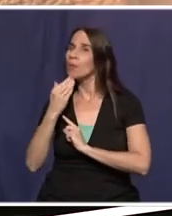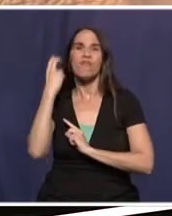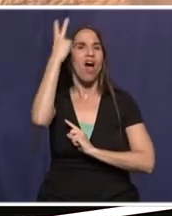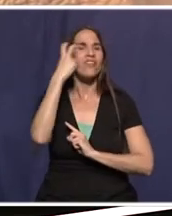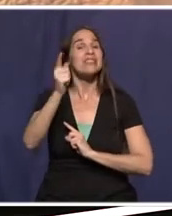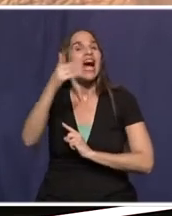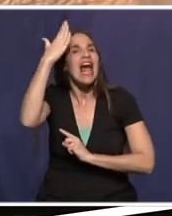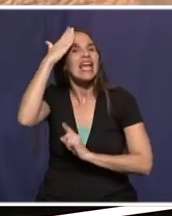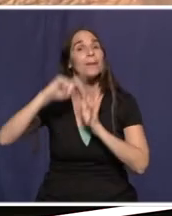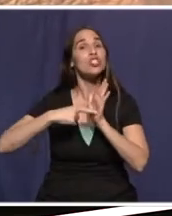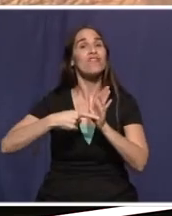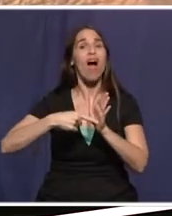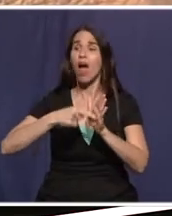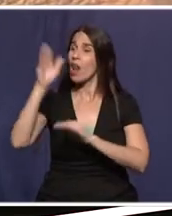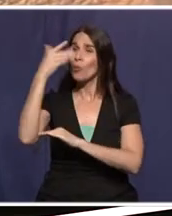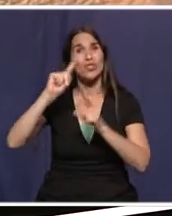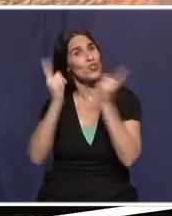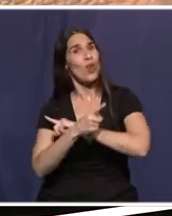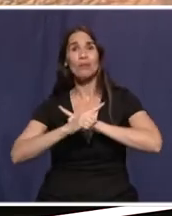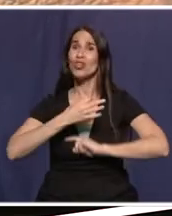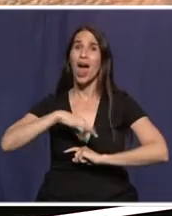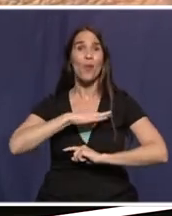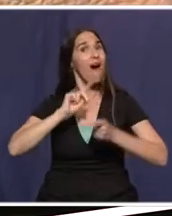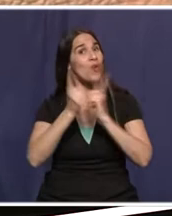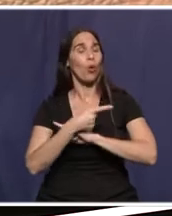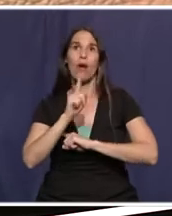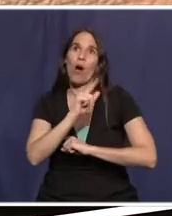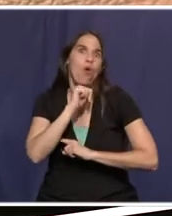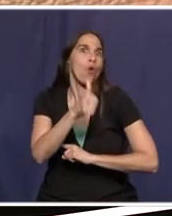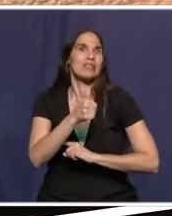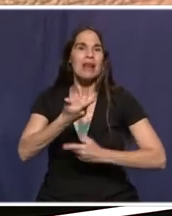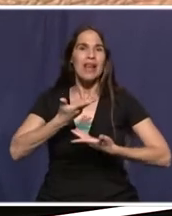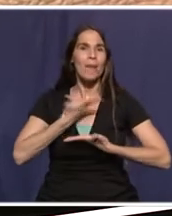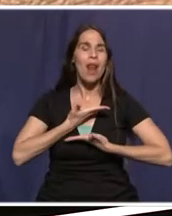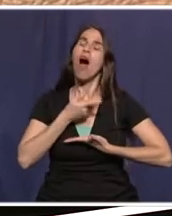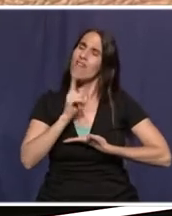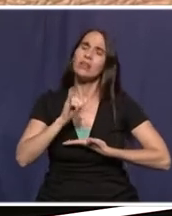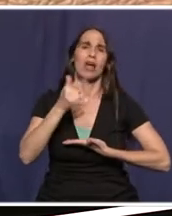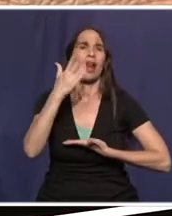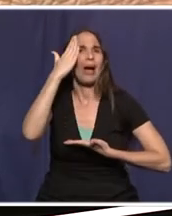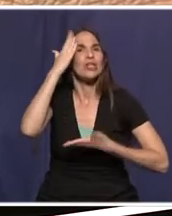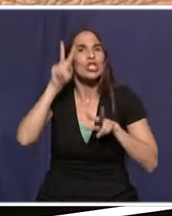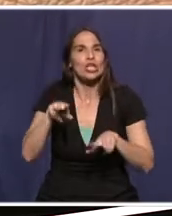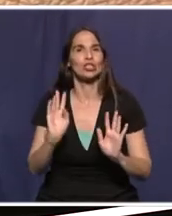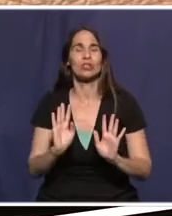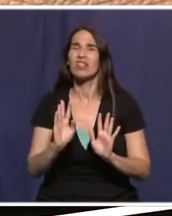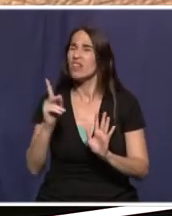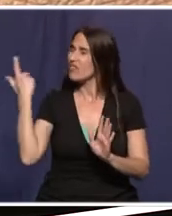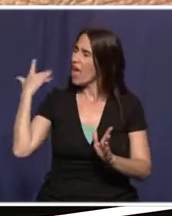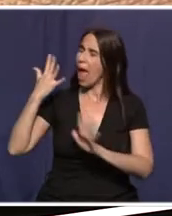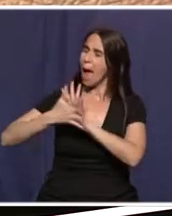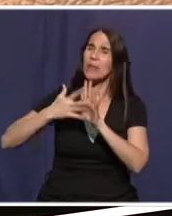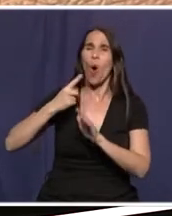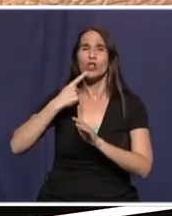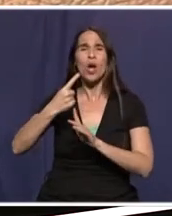להכיר בשאיפה לאומית הפוכה משלנו, גם אם אנו מסרבים למימושה. וכן, נפסיק להשלים עם אמירות שהוגלנו אליהן במשך 73